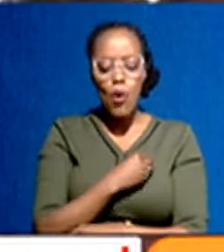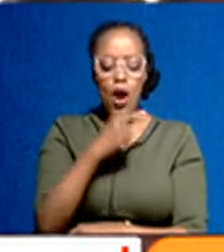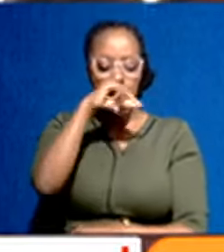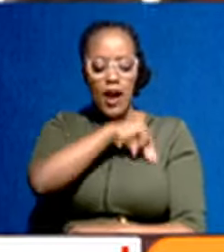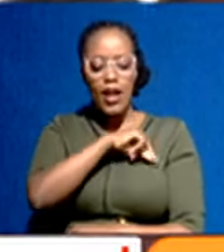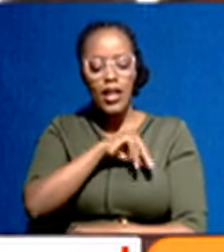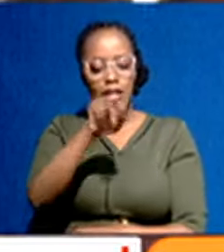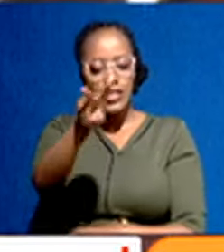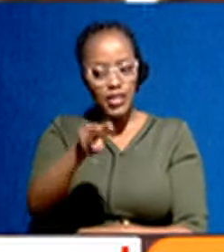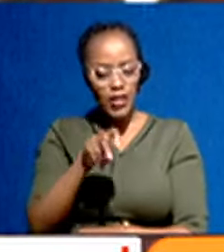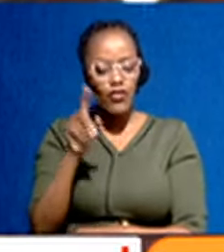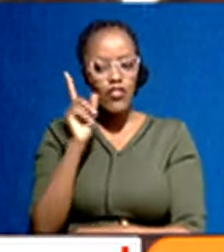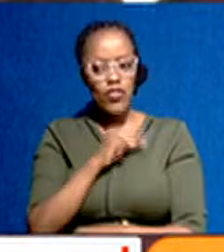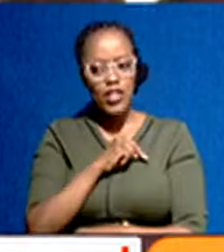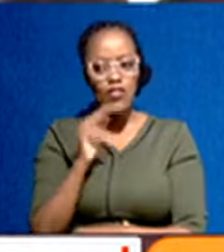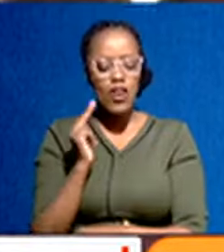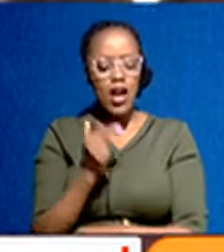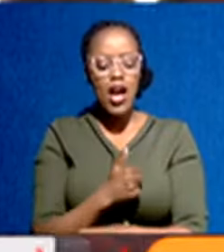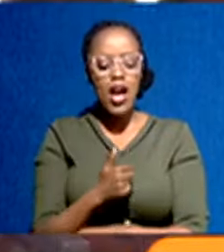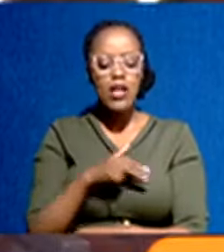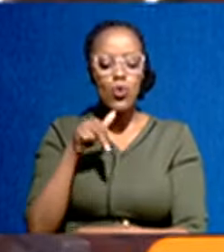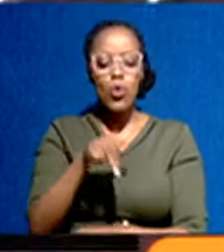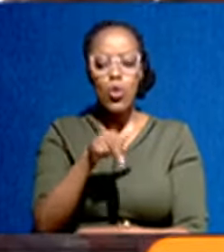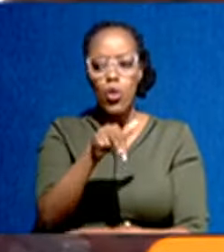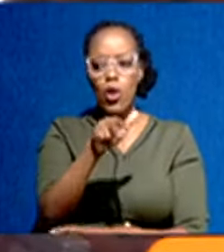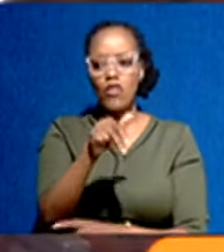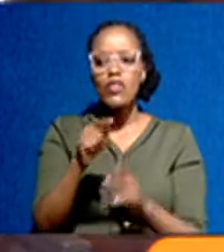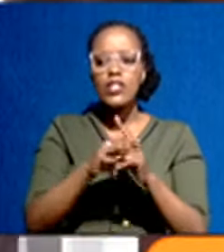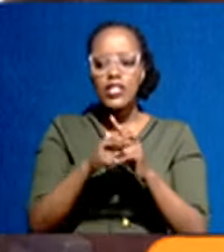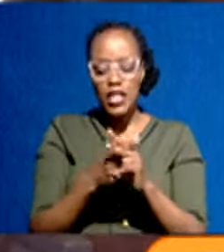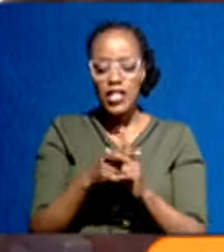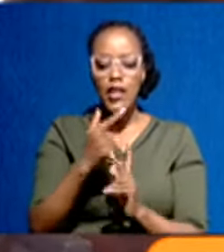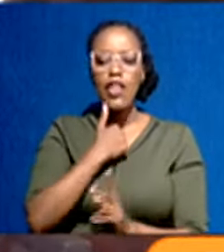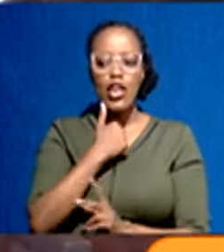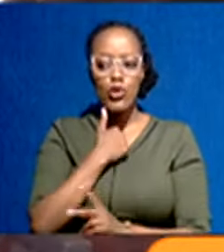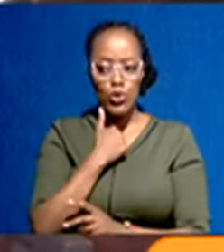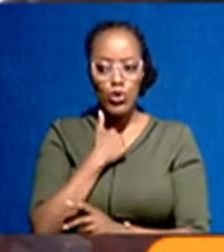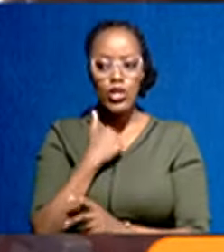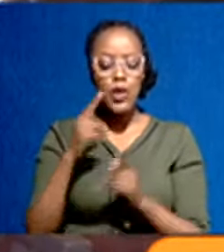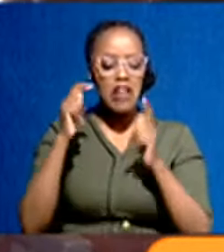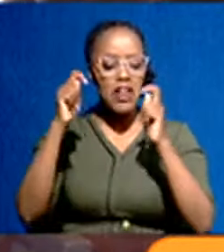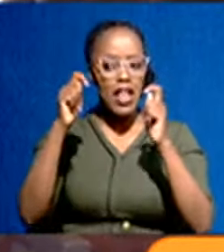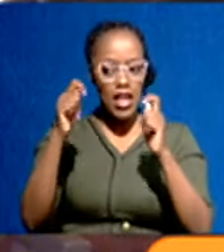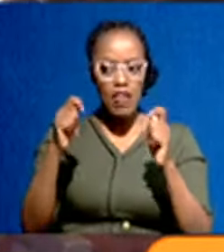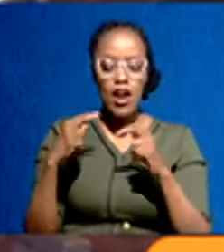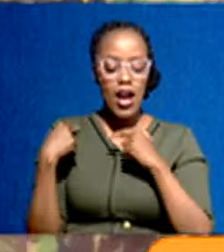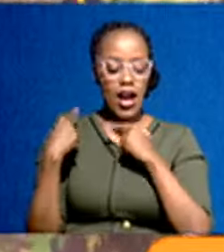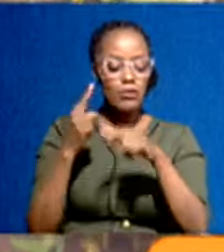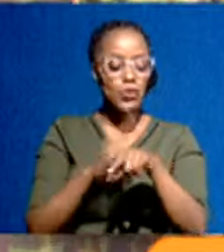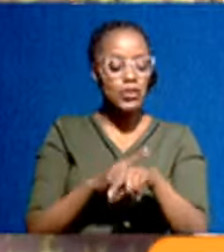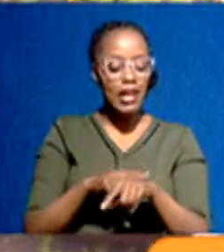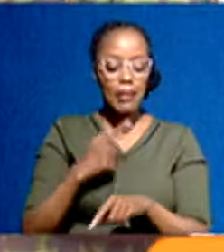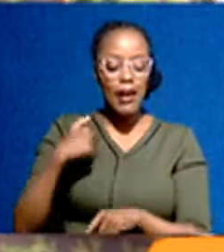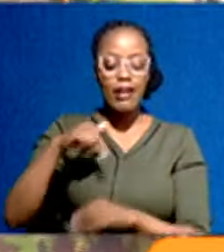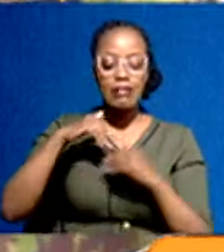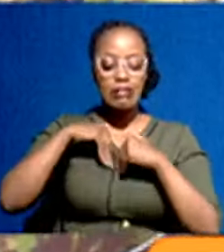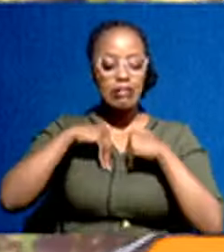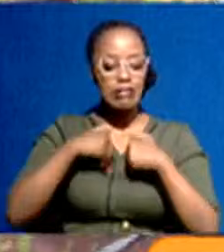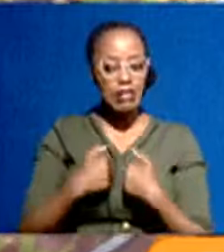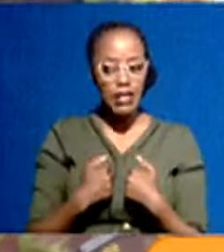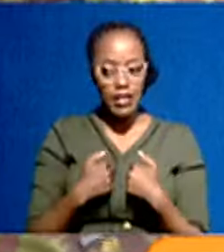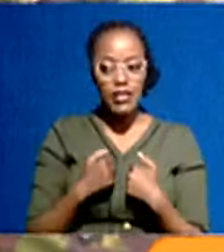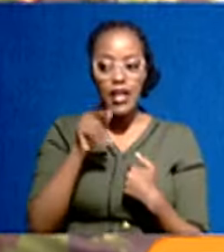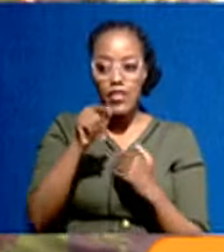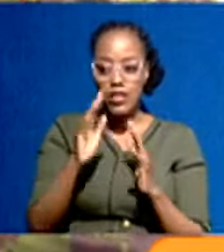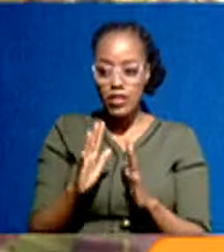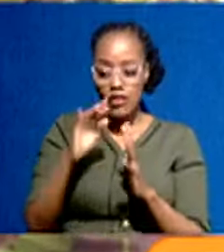allowances, tumetembea kwa barabara na wale tulianza chama ya union mpaka tukachoka. Kwenye hafla hiyo